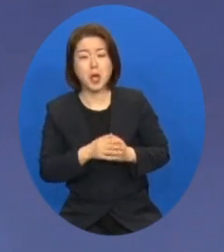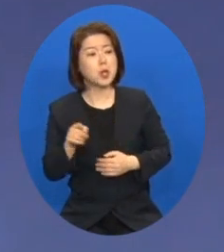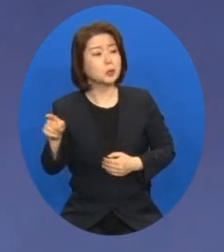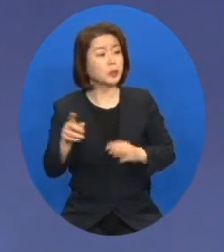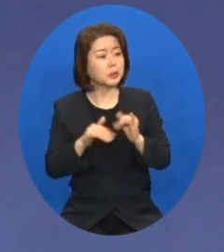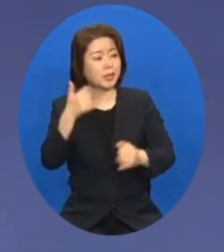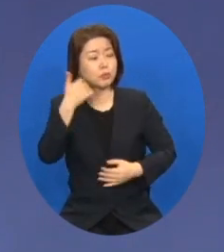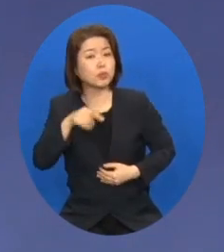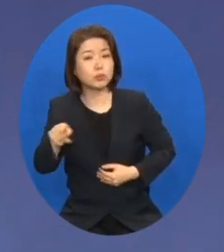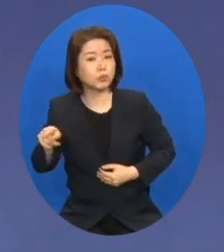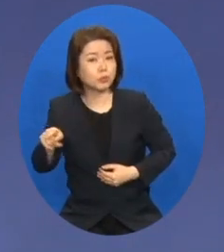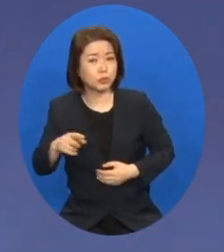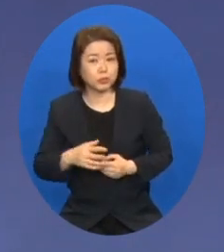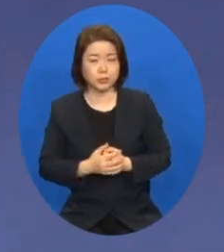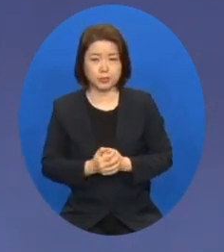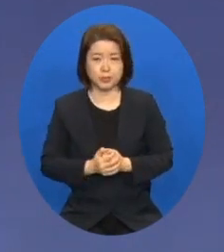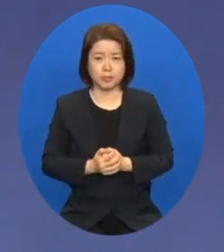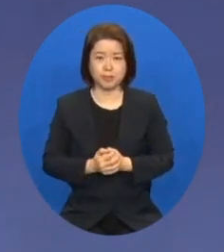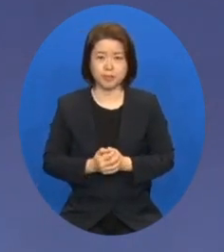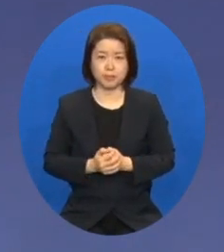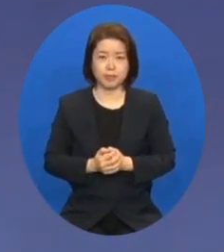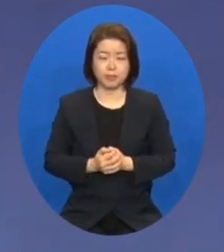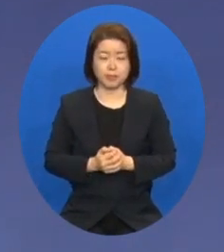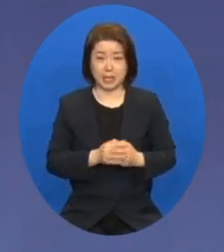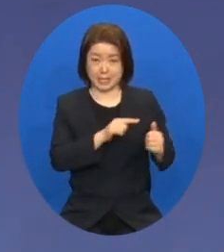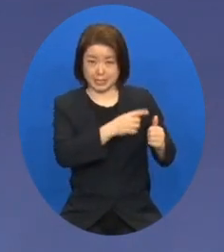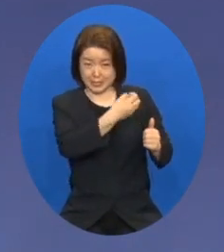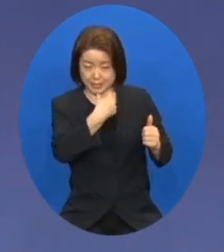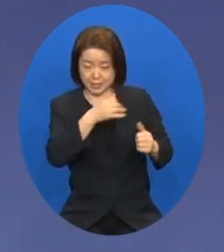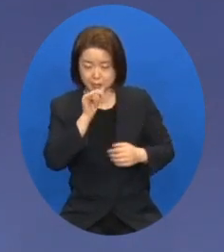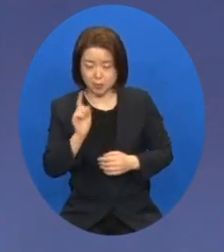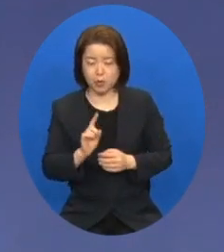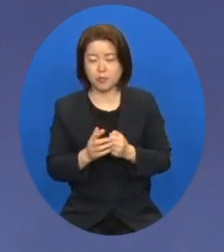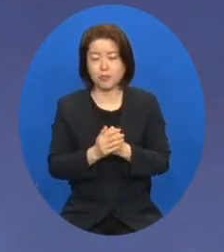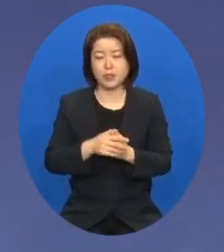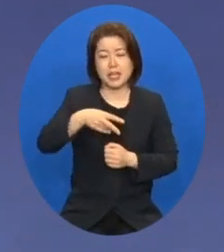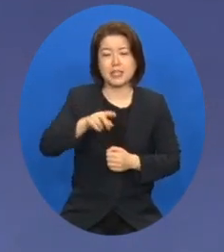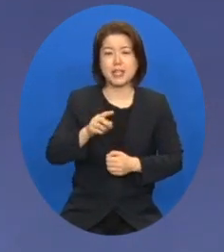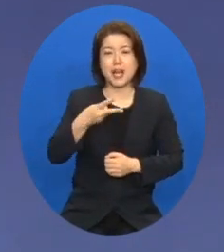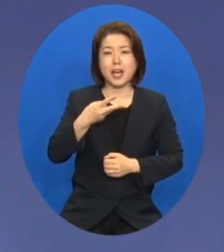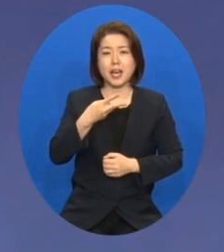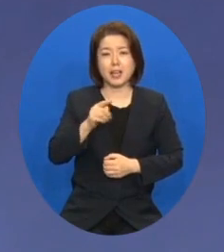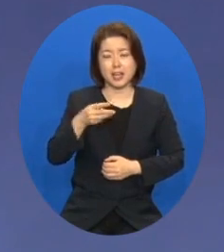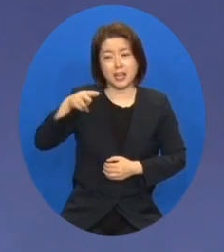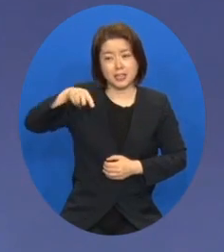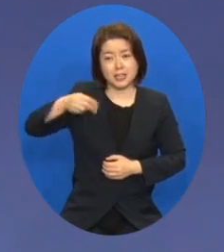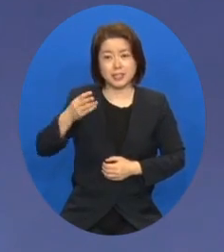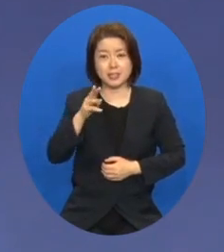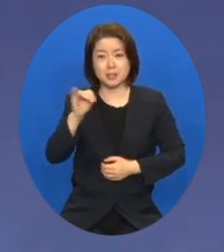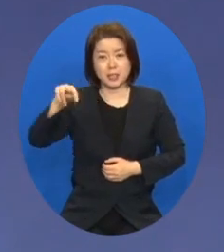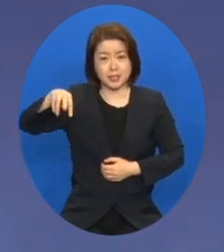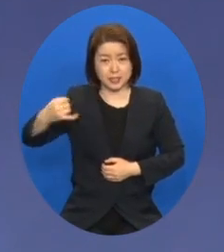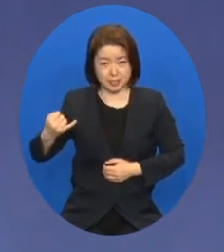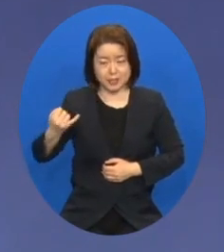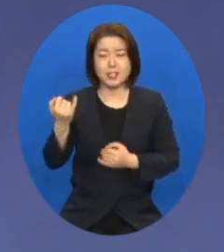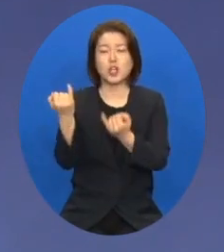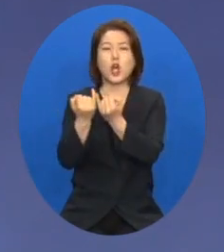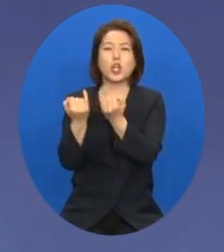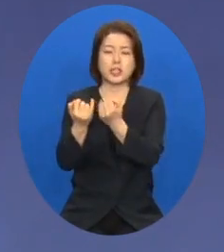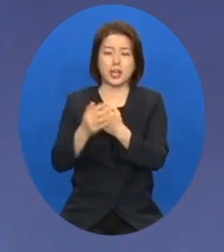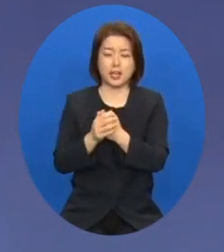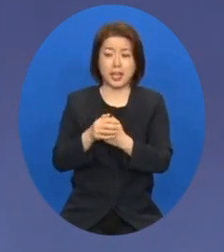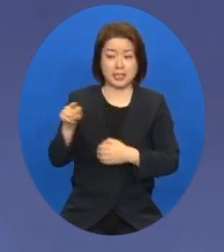사람이 누굽니까 그랬더니 그가 대답하기를 사라 스미스 라는 여인인데 그가